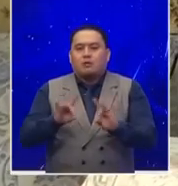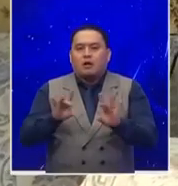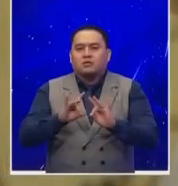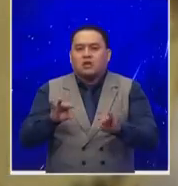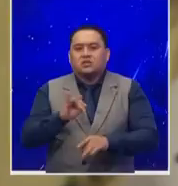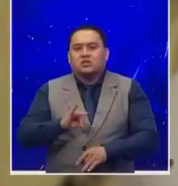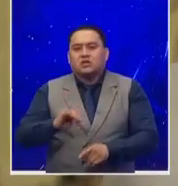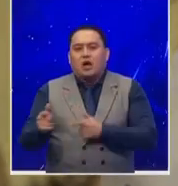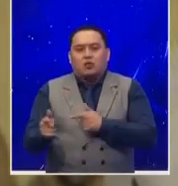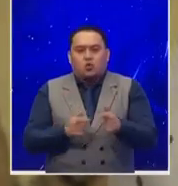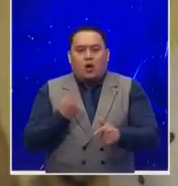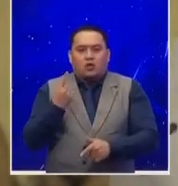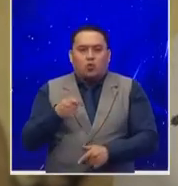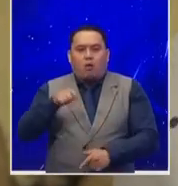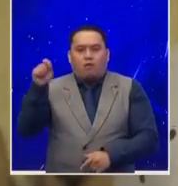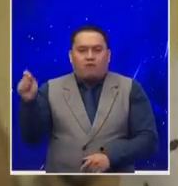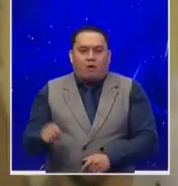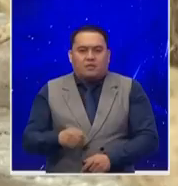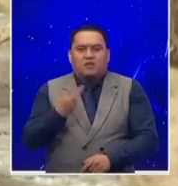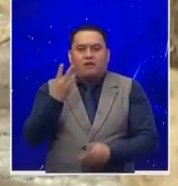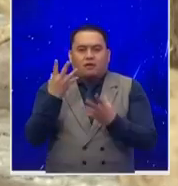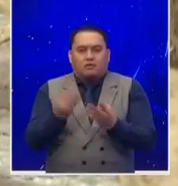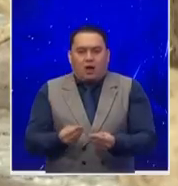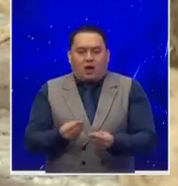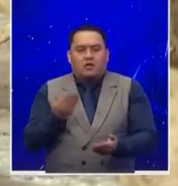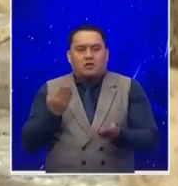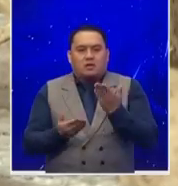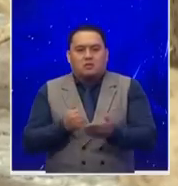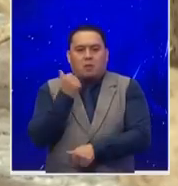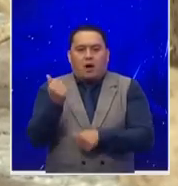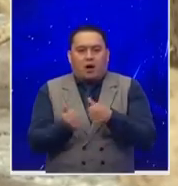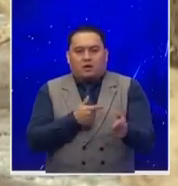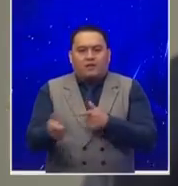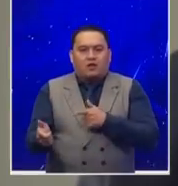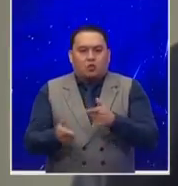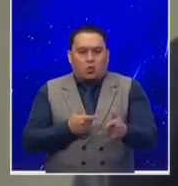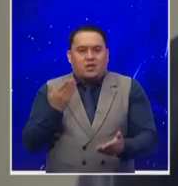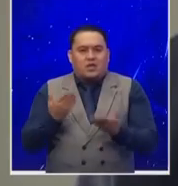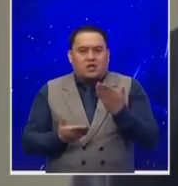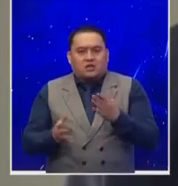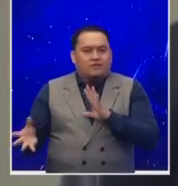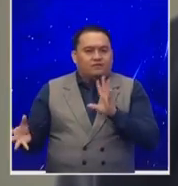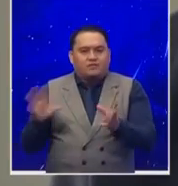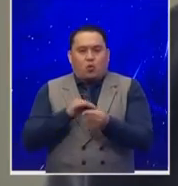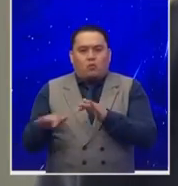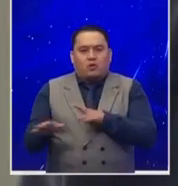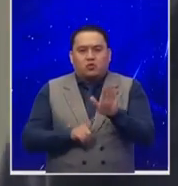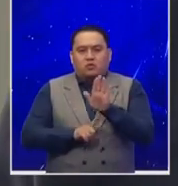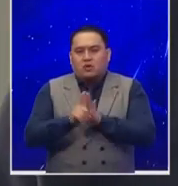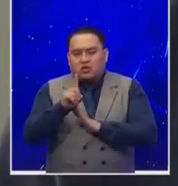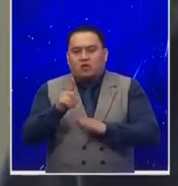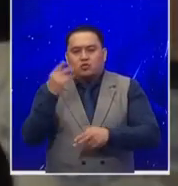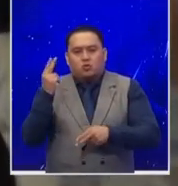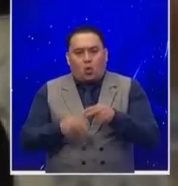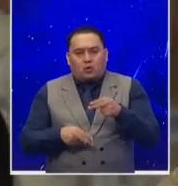на изготовление всего одной камчи уходит целых 2 дня, и то, если все материалы уже готовы. Если учитывать весь процесс от начала до конца,